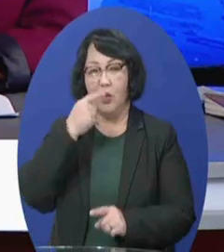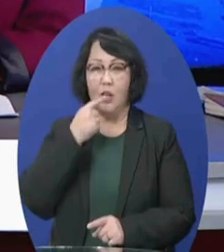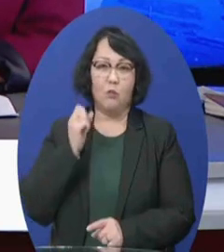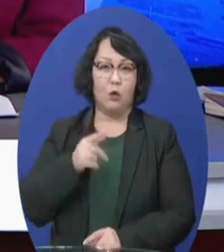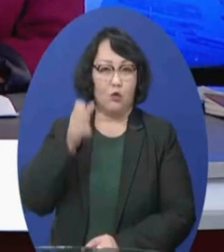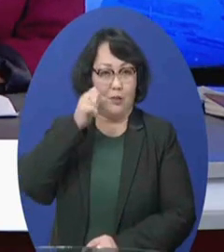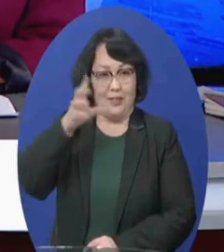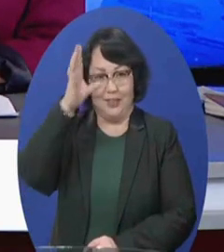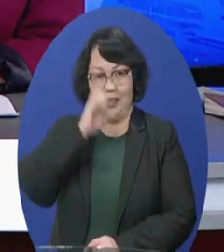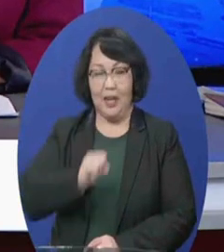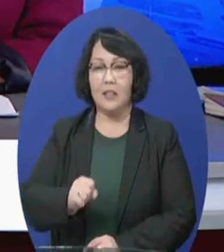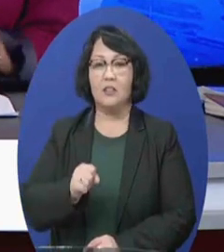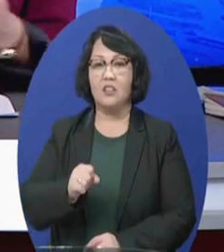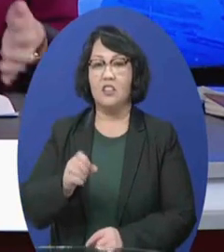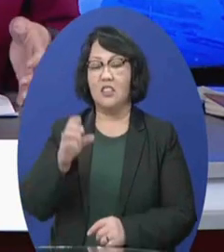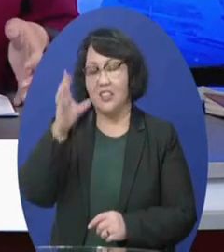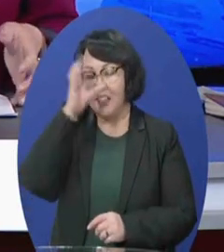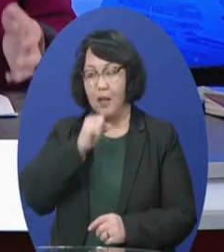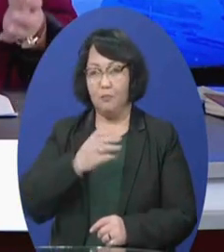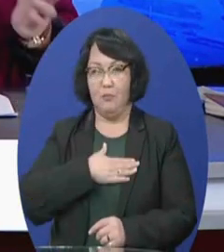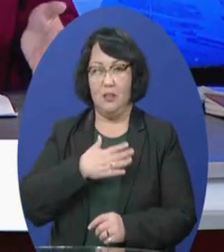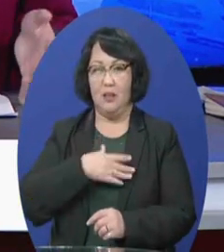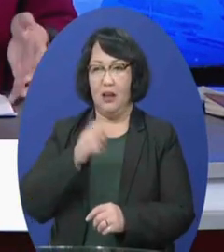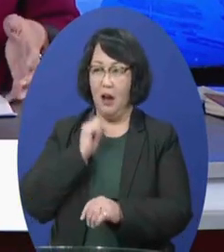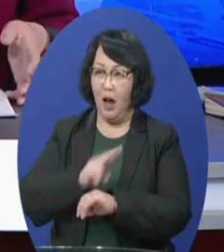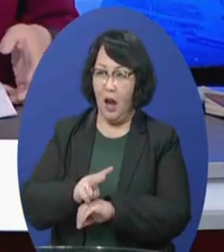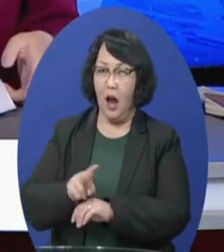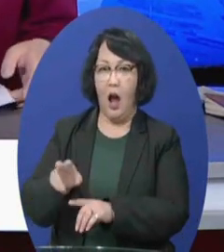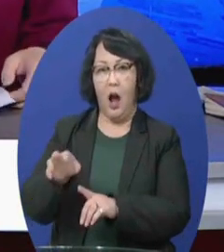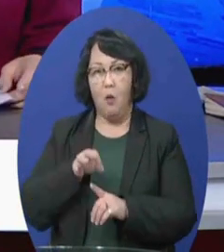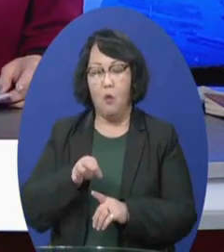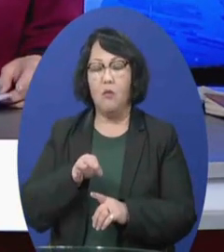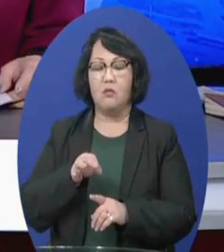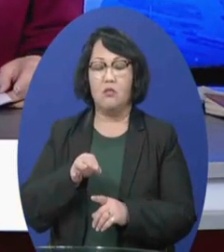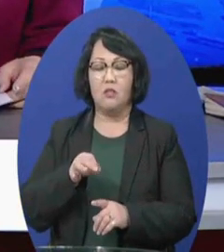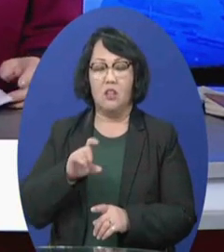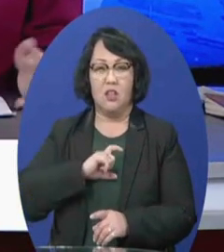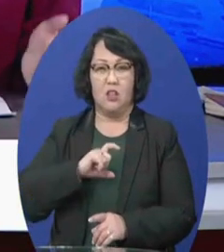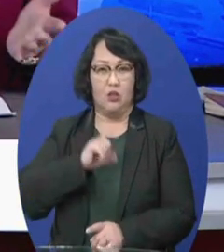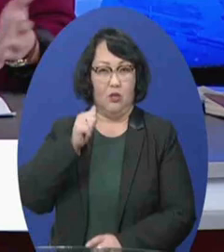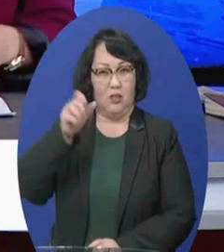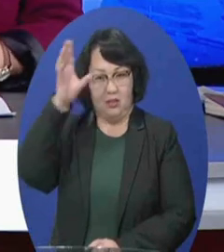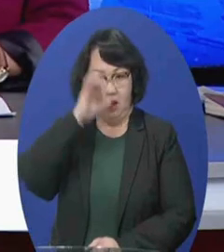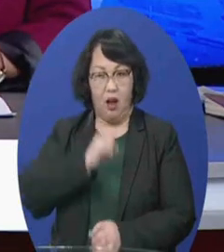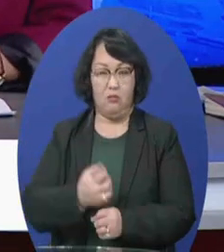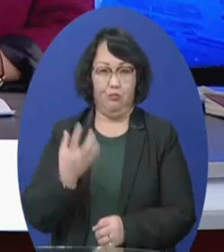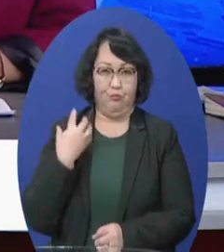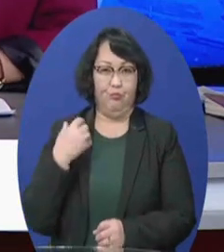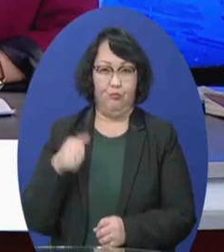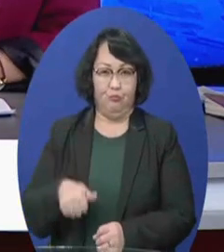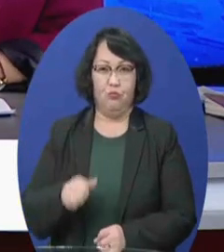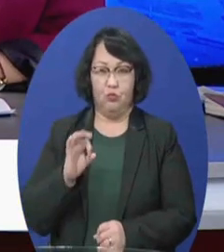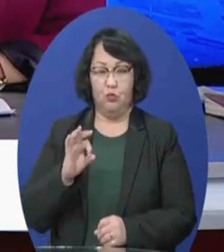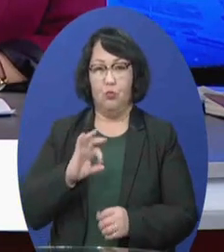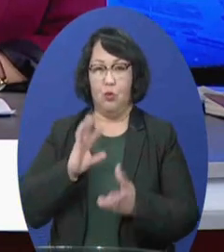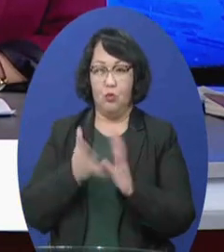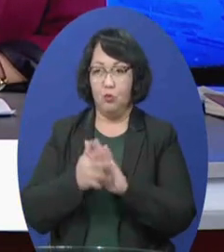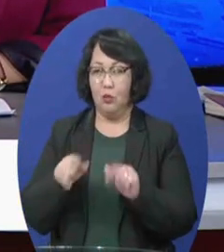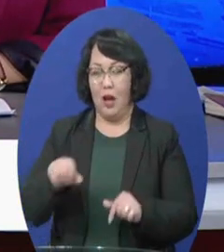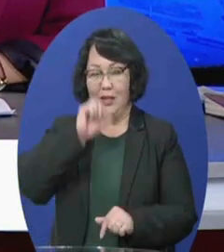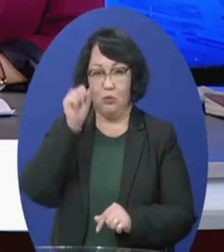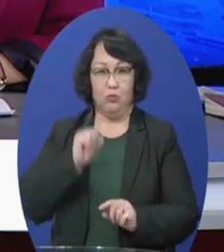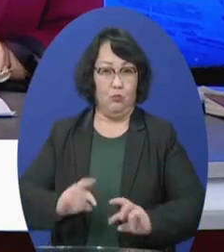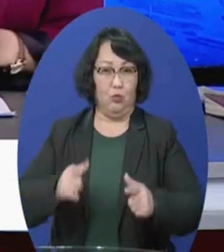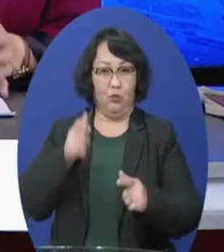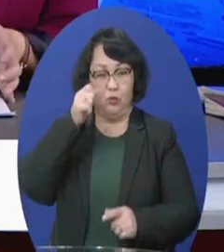сайд танхимын гишүүдэд томилж чөлөөлөх гээд энэ эрх мэдэл бол ерөнхий сайдад шилжсэн. За гэхдээ өнөөдөр бол асуудал арай өөрөөр эргэж ерөнхий сайд